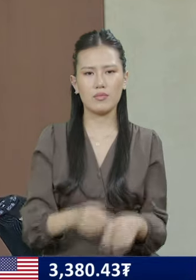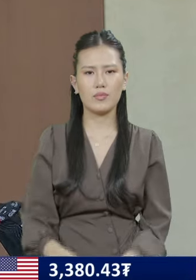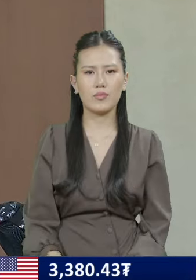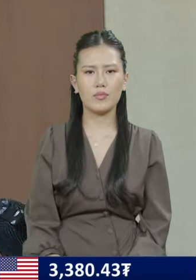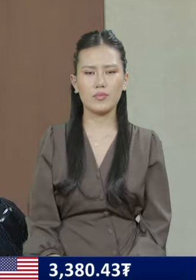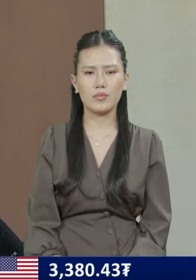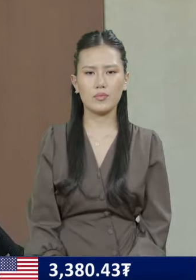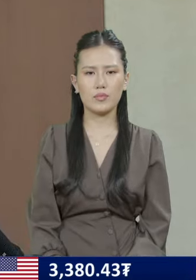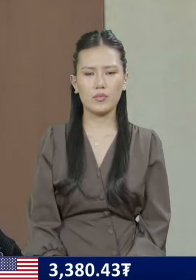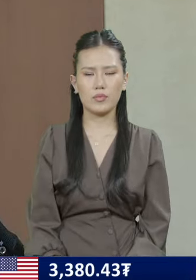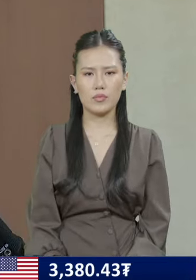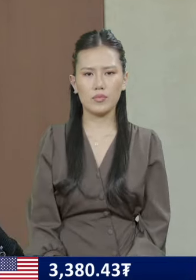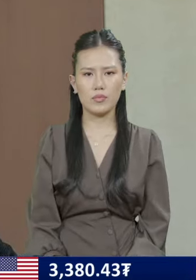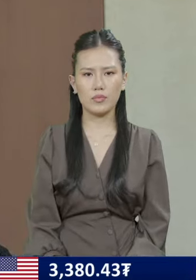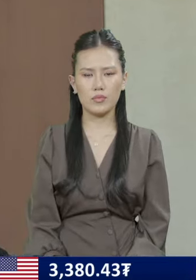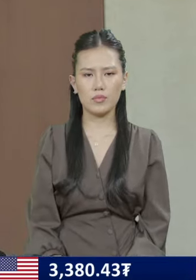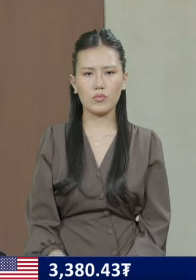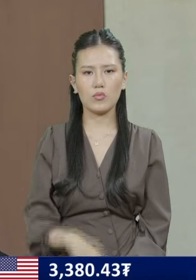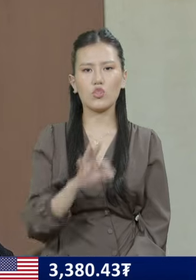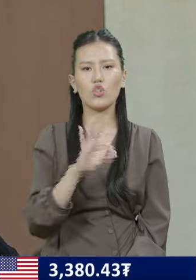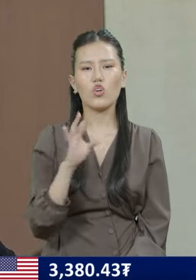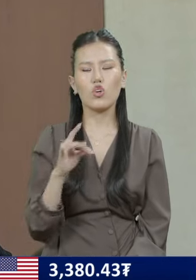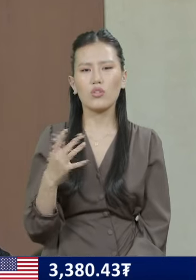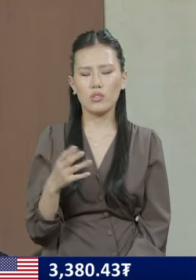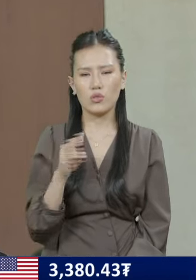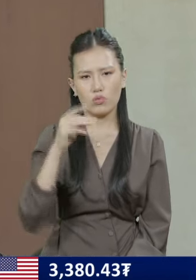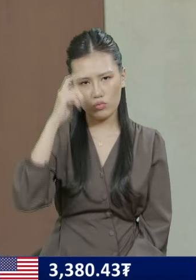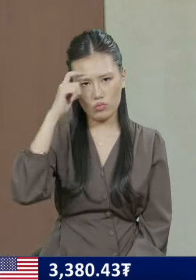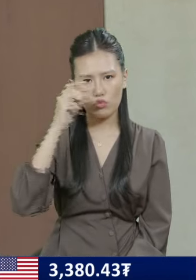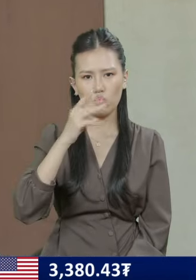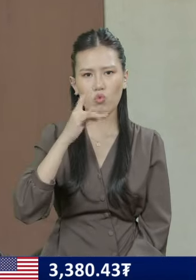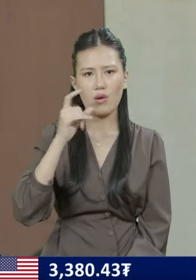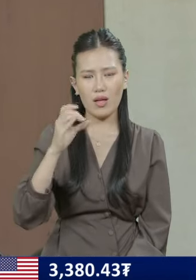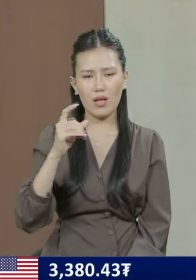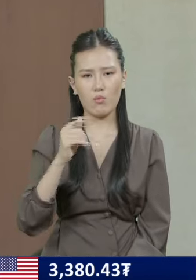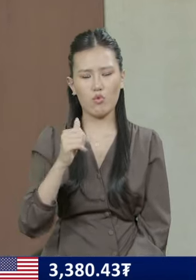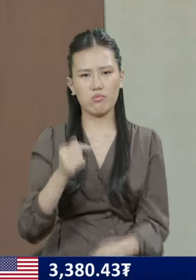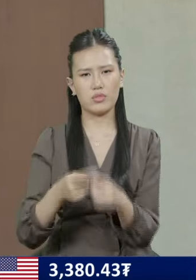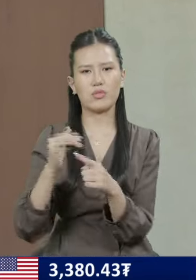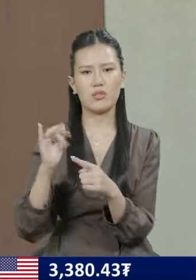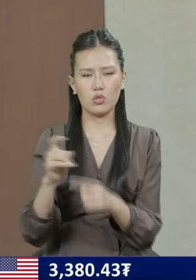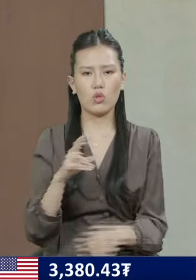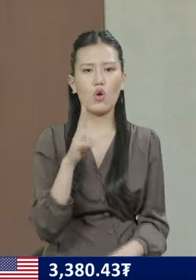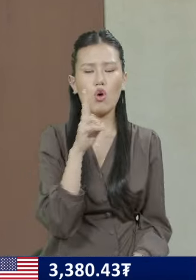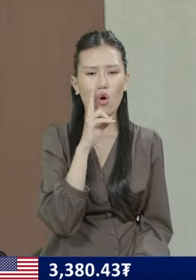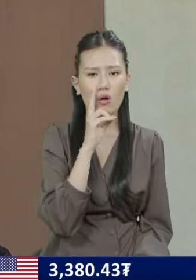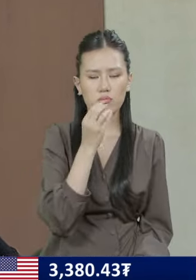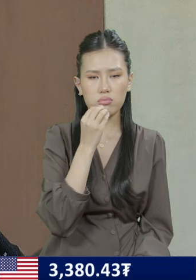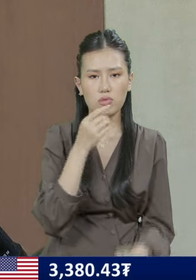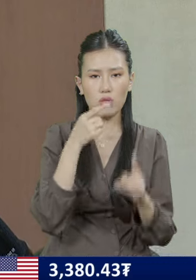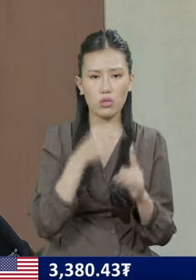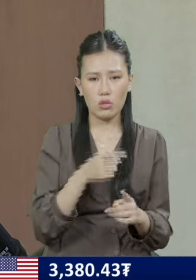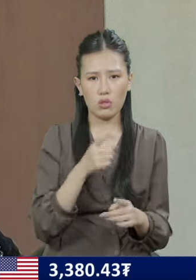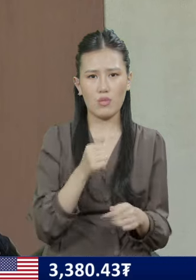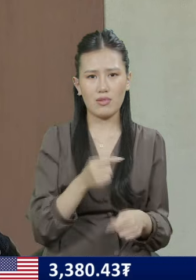хэлний бараа бүтээгдэхүүн дээр бол төрөөсийн төлбөрүүдээс нэмэгдсэн байна. За харьцангуй харин хүнсний бараа бүтээгдэхүүний үнийн өсөлтийн хурд